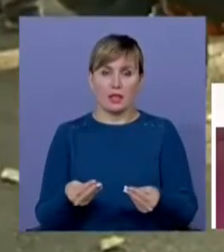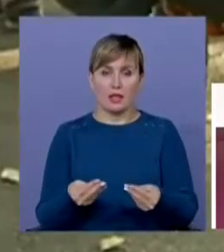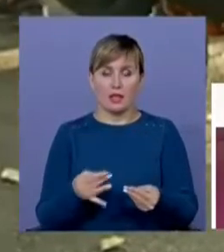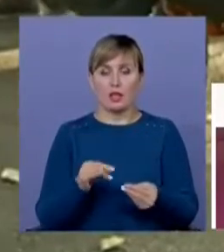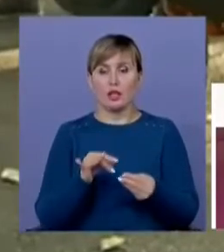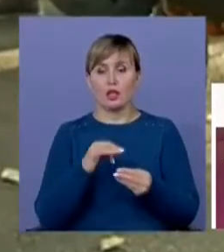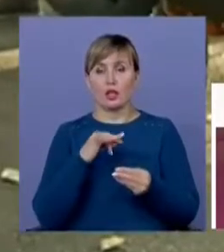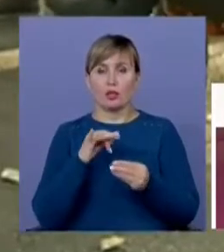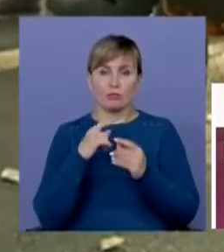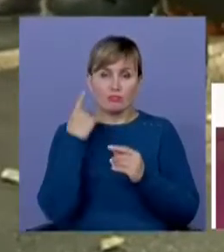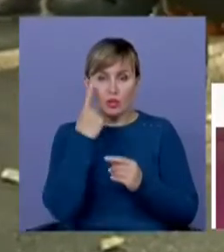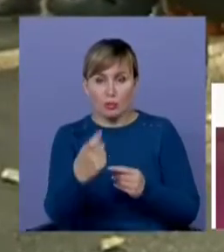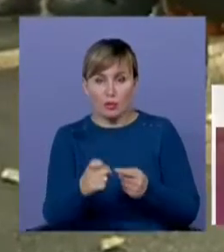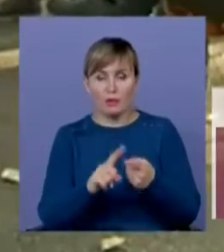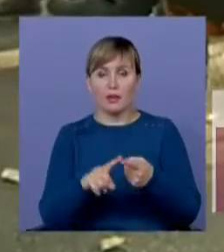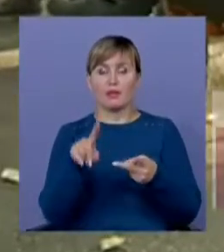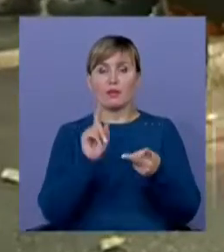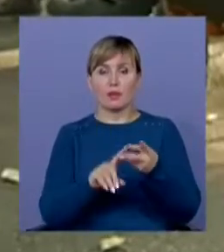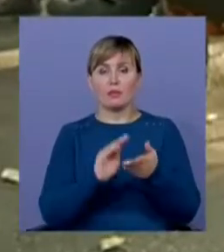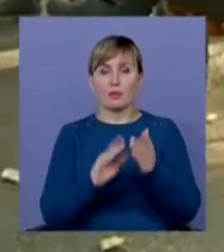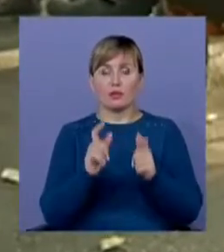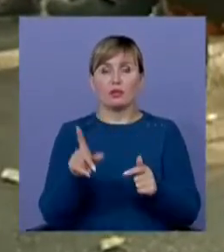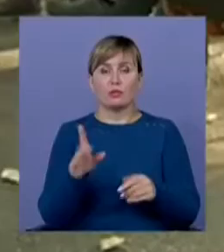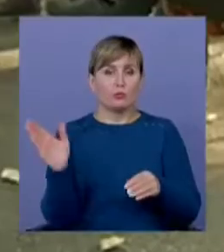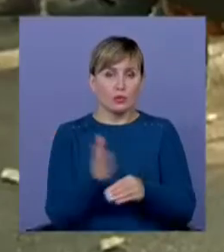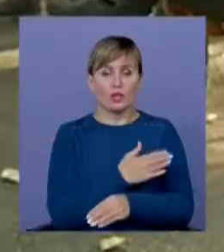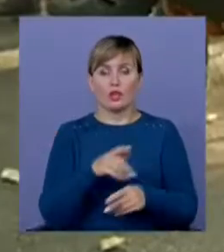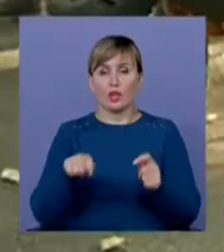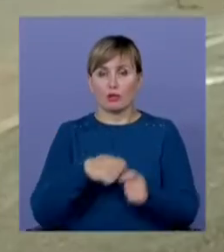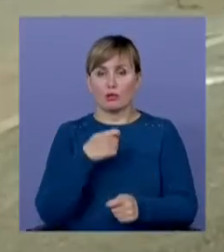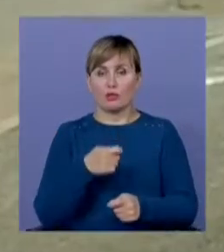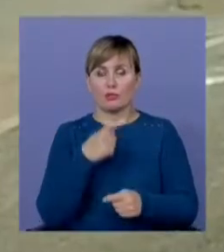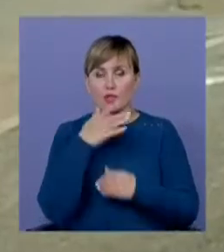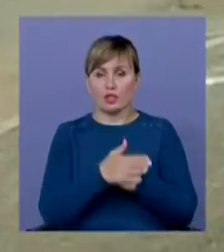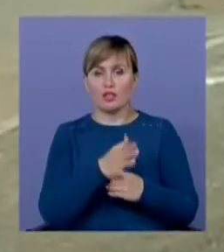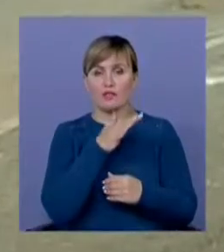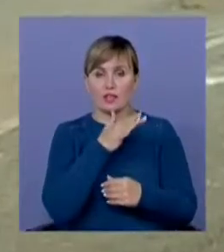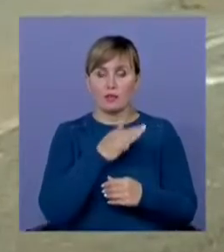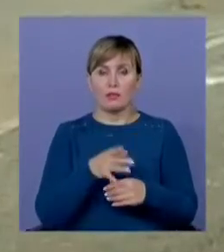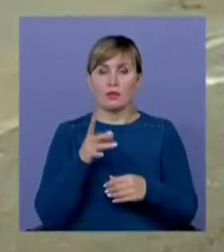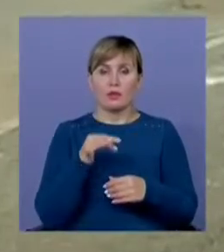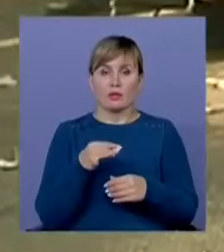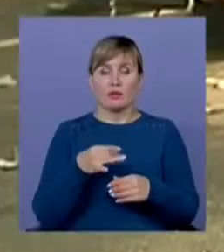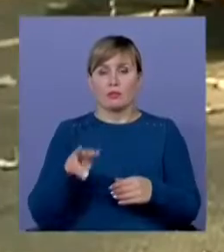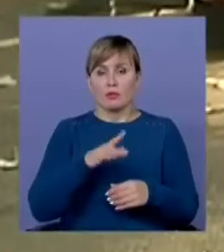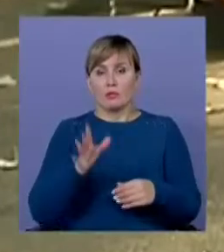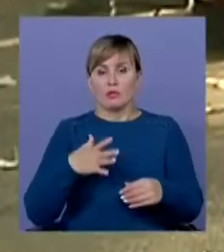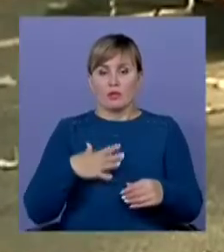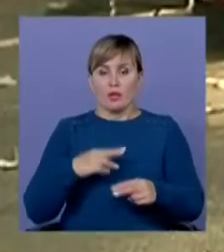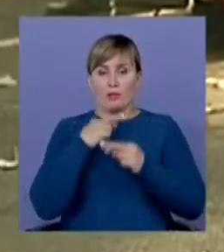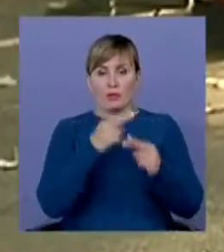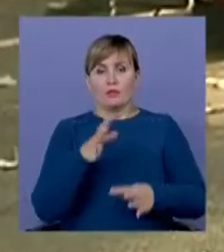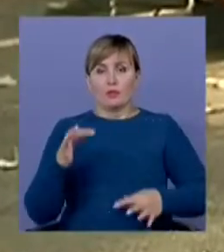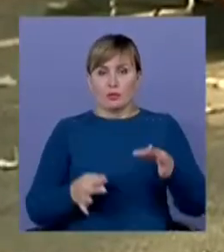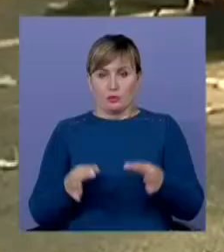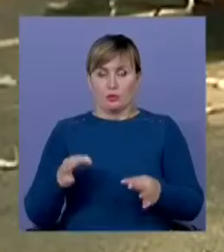устное предписание, и письменное предписание, чтобы они устранили нарушения в ближайшее время. Мы будем вынуждены обратиться в